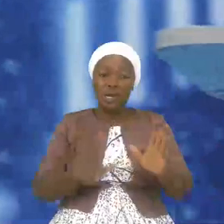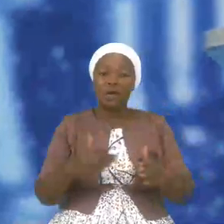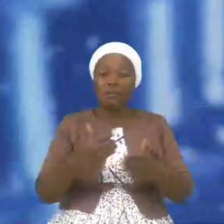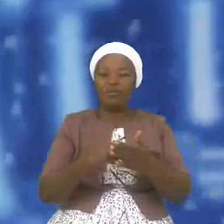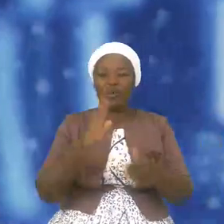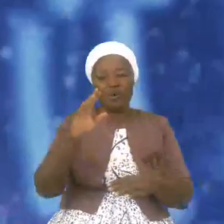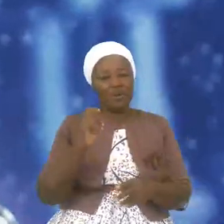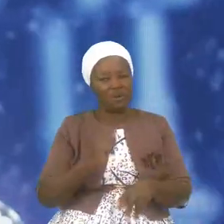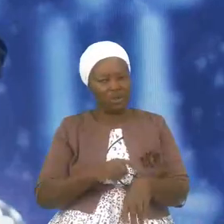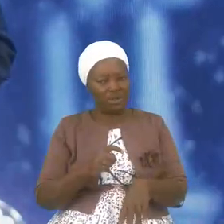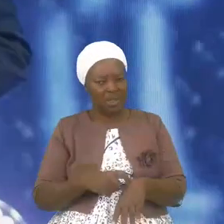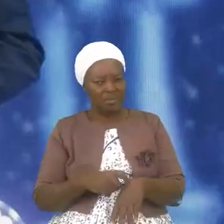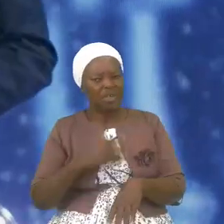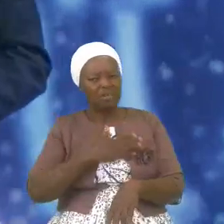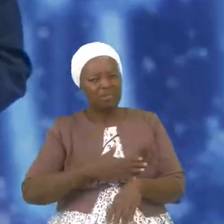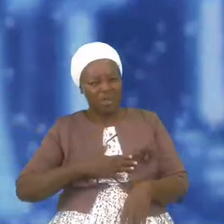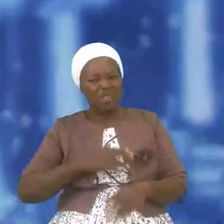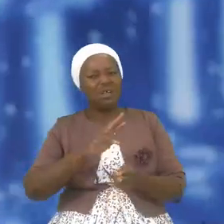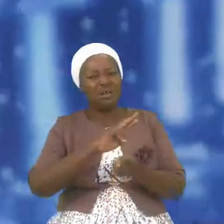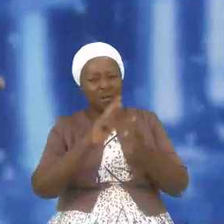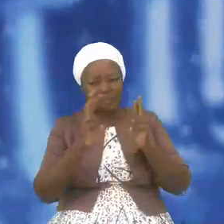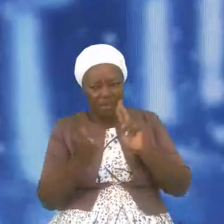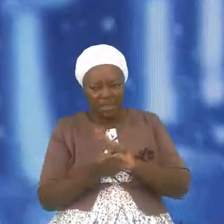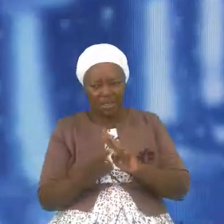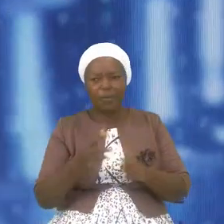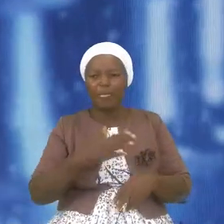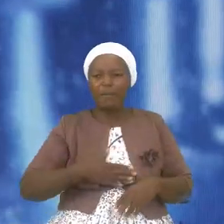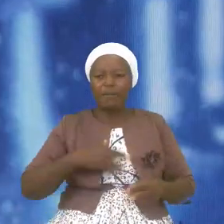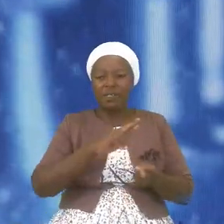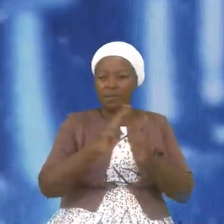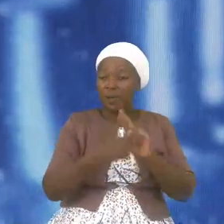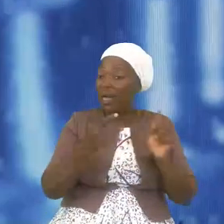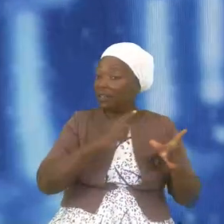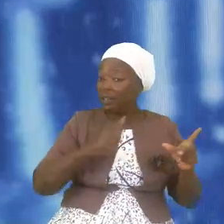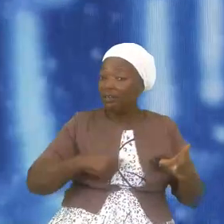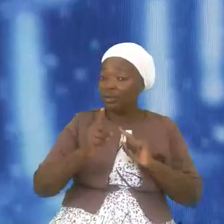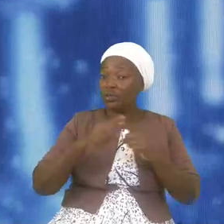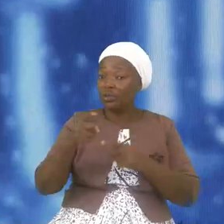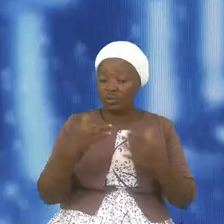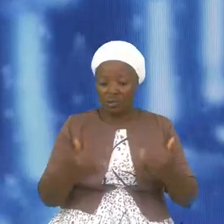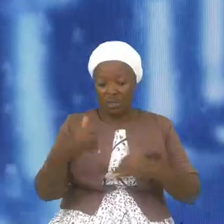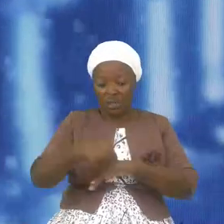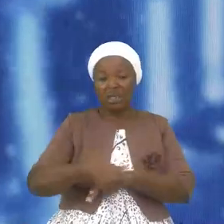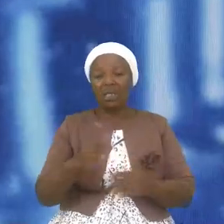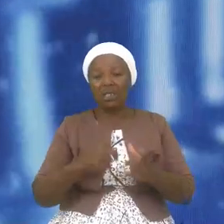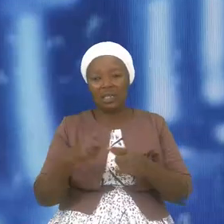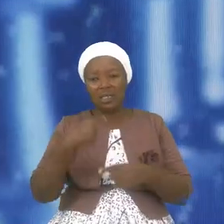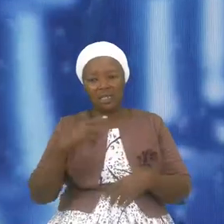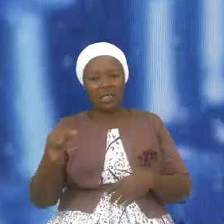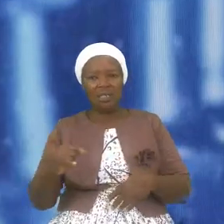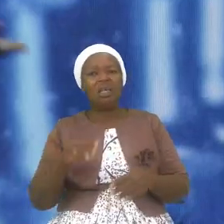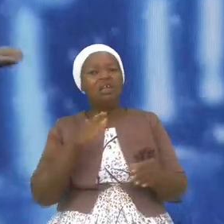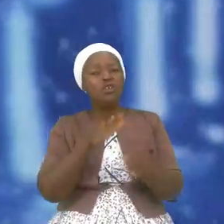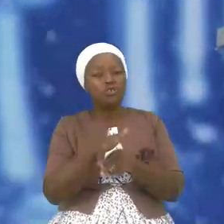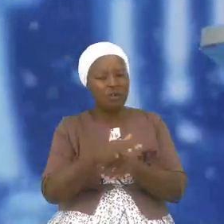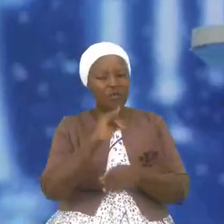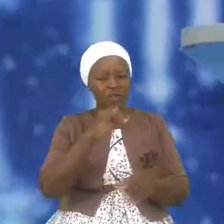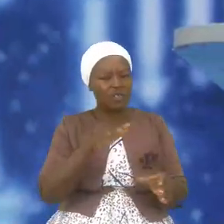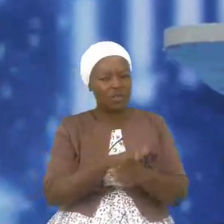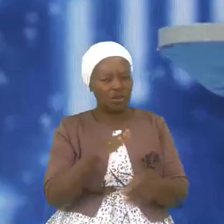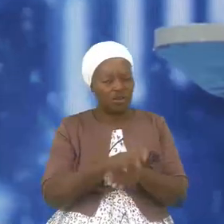Ne sois pas méchant à l'excès. Pourquoi ne pas te repentir? Et Dieu te parle ce soir. Il dit, assez, c'est